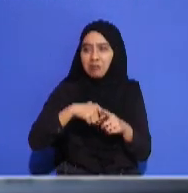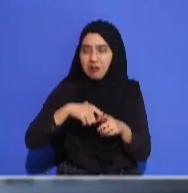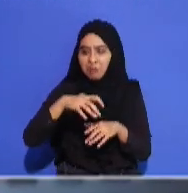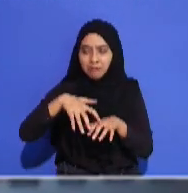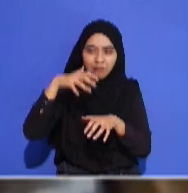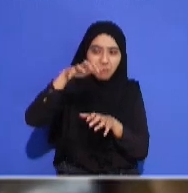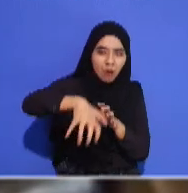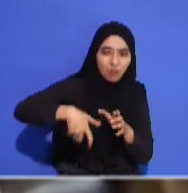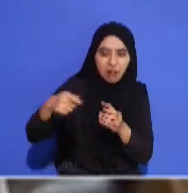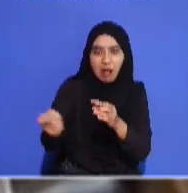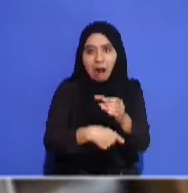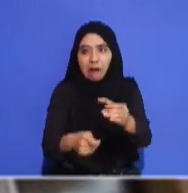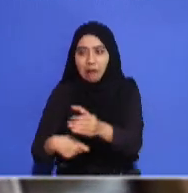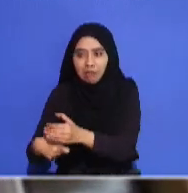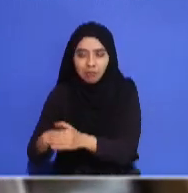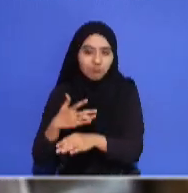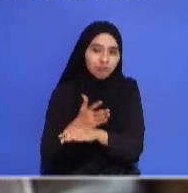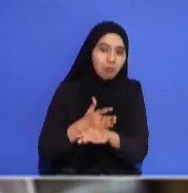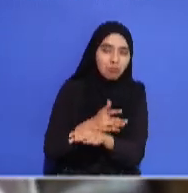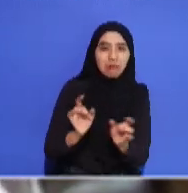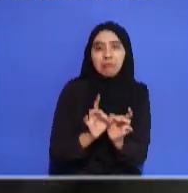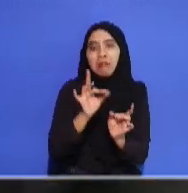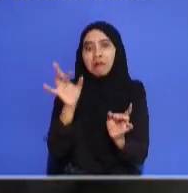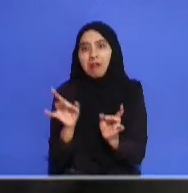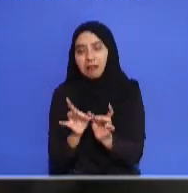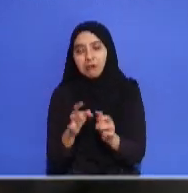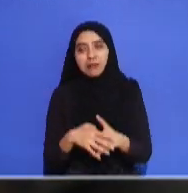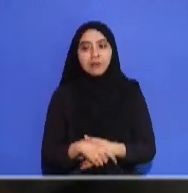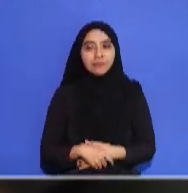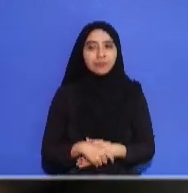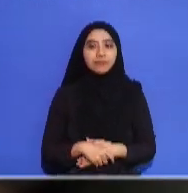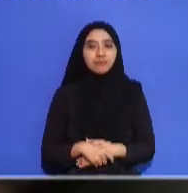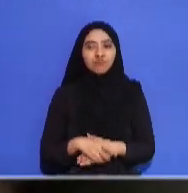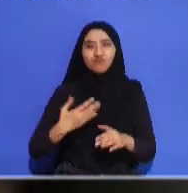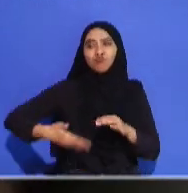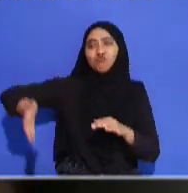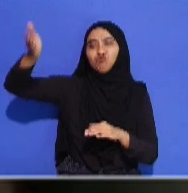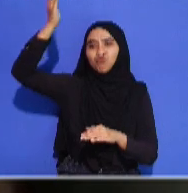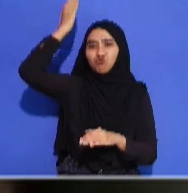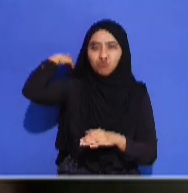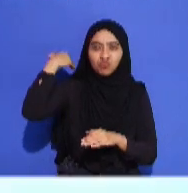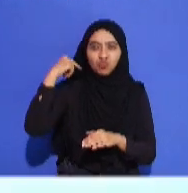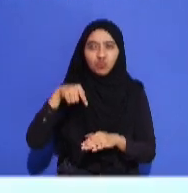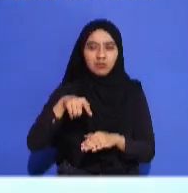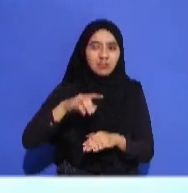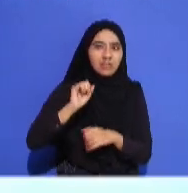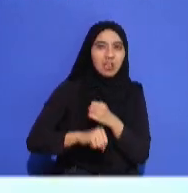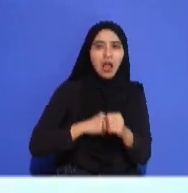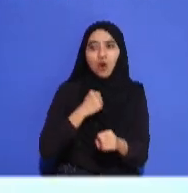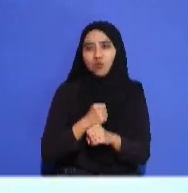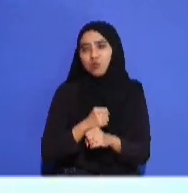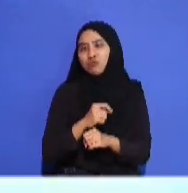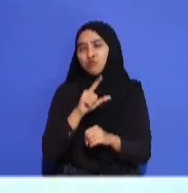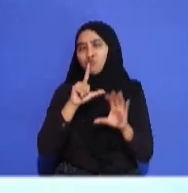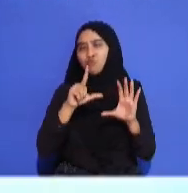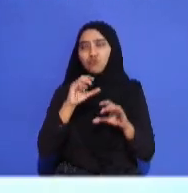arit, lading, linggis lan sak piturutipun. Duk rikala jaman kajayanipun ing taun 700-an dumugi purwakan